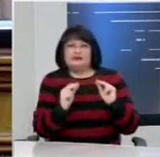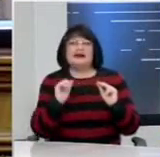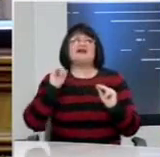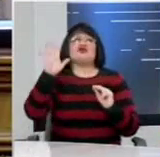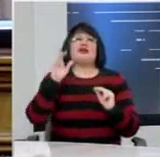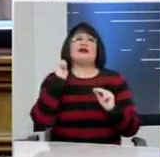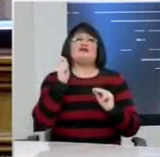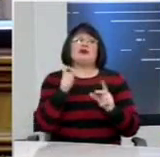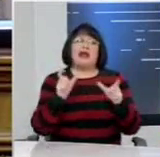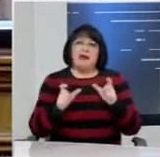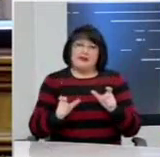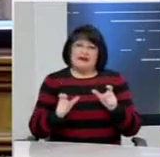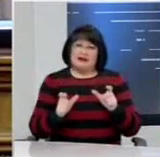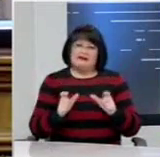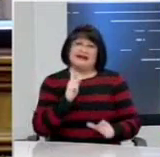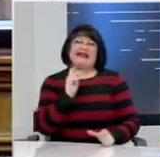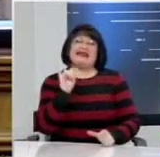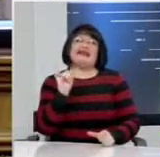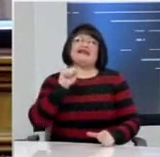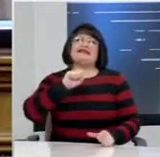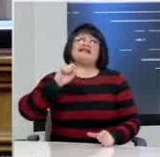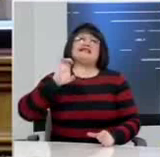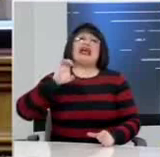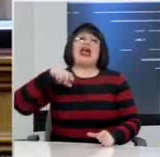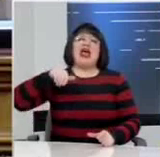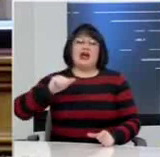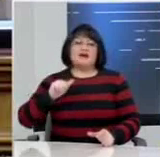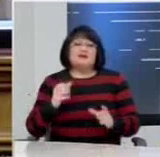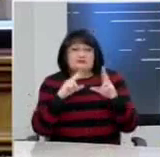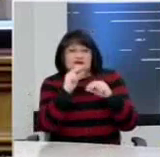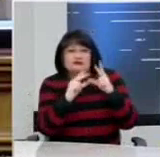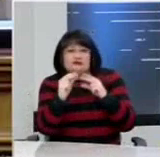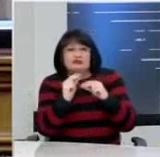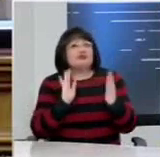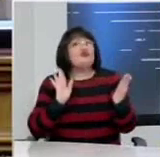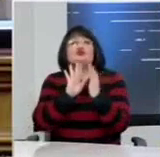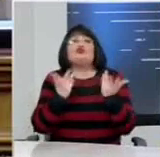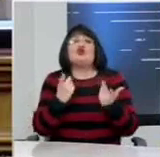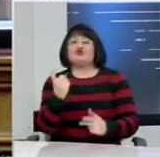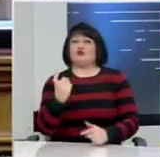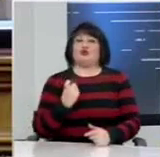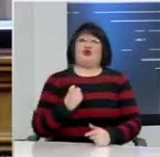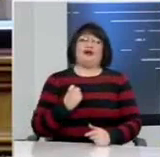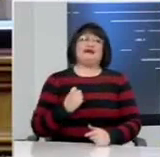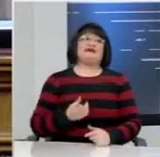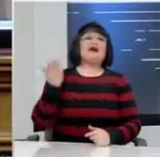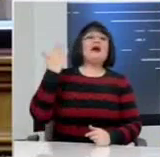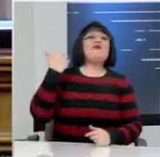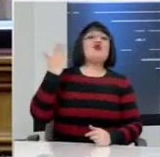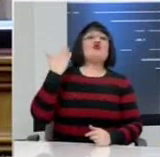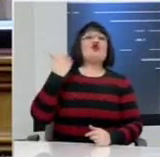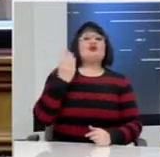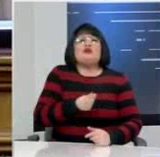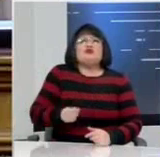Εξωτερικής Πολιτικής και Άμυνας, το ΚΙΣΕΑ, για να συντονιστούμε το πώς θα αντιμετωπίσουμε τις προκλήσεις που από τότε είχαν αρχίσει να